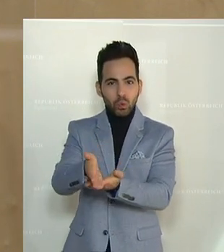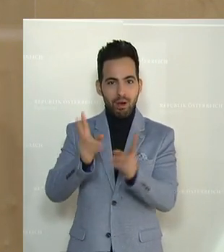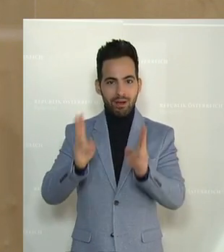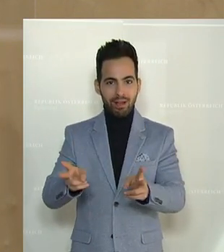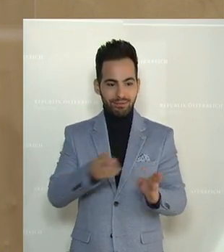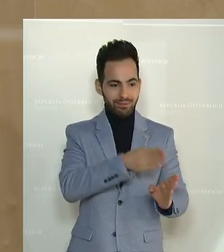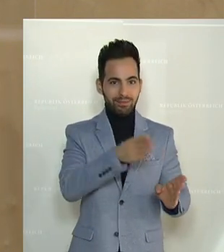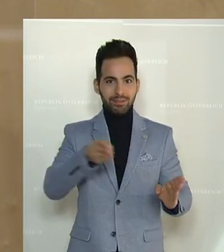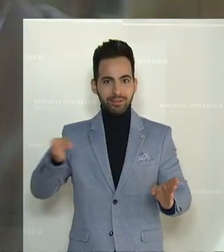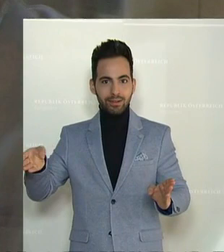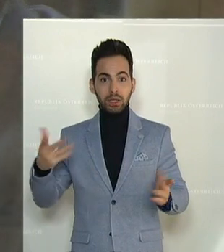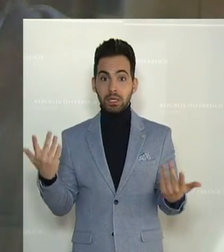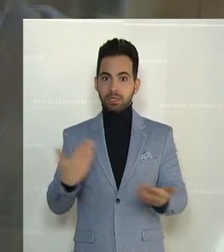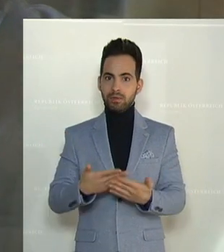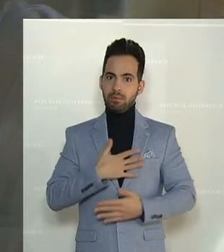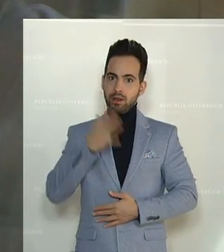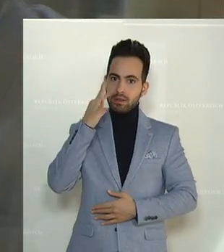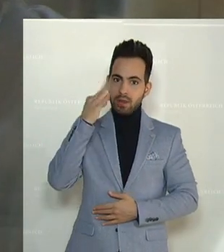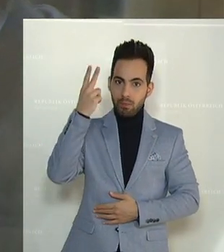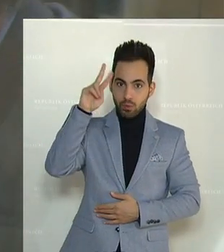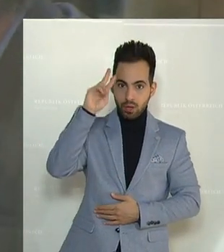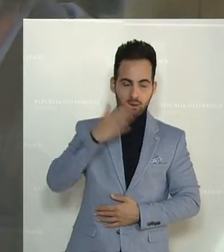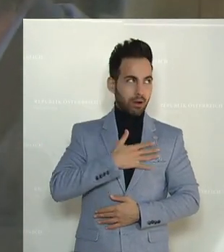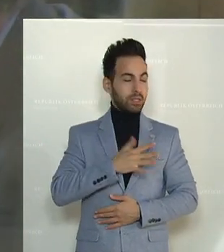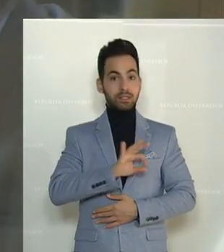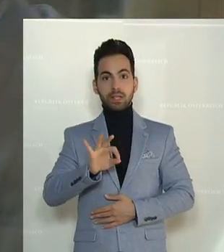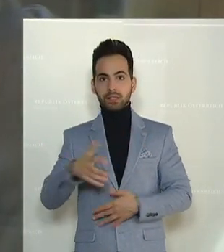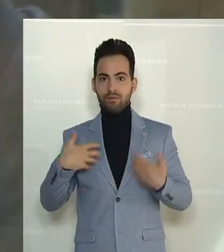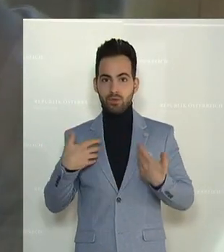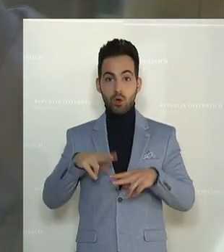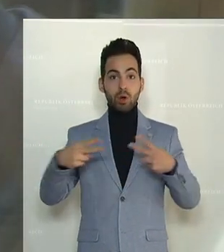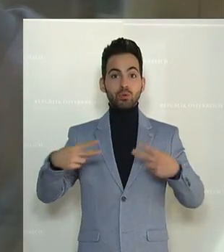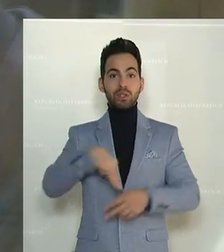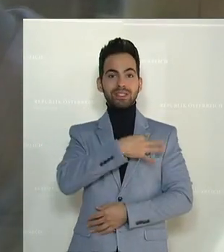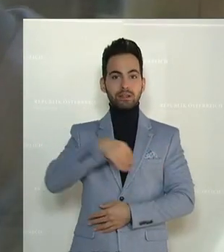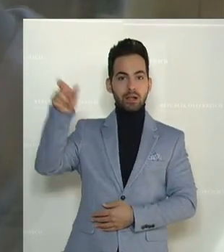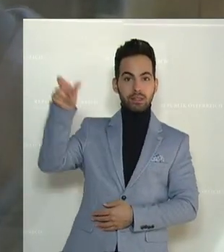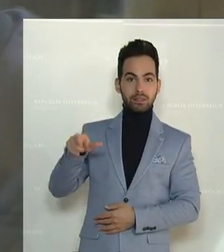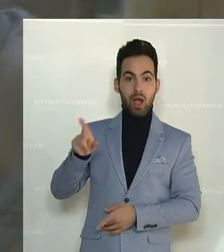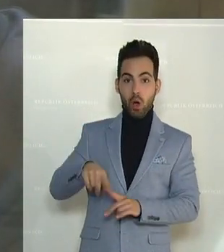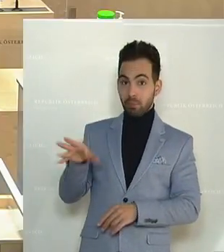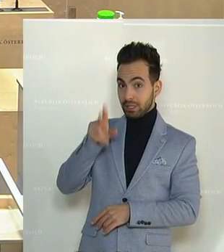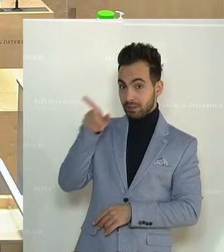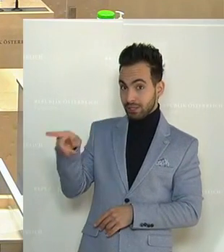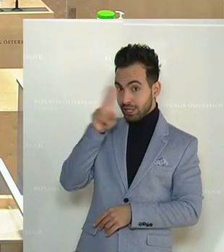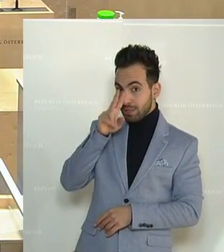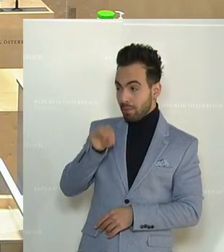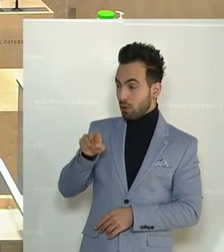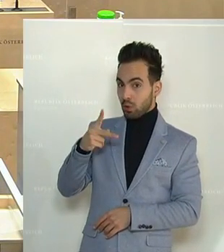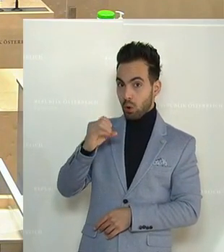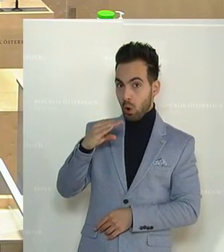meine Damen und Herren, bin ich sehr, sehr froh, dass es dem Herrn Bundeskanzler gelungen ist, mit dir, lieber Martin Kocher,